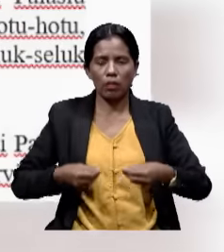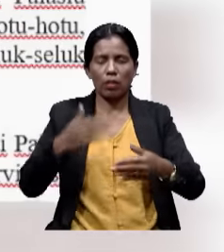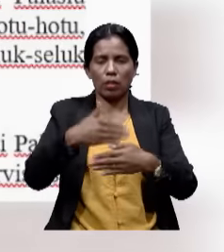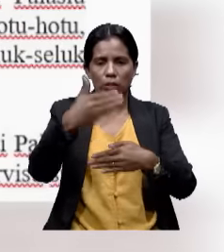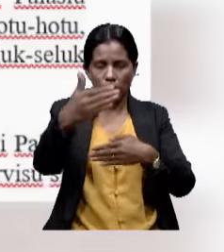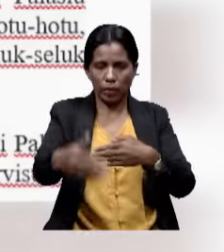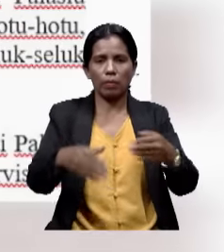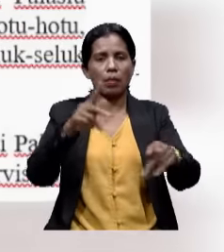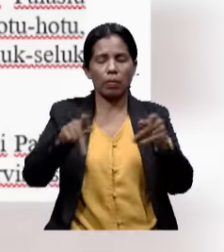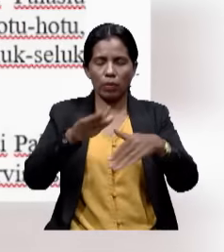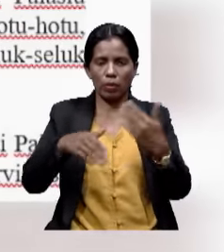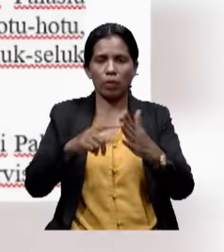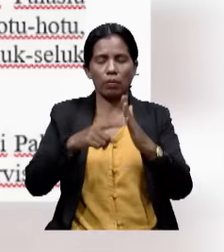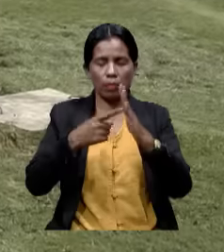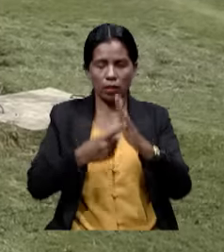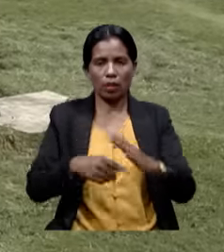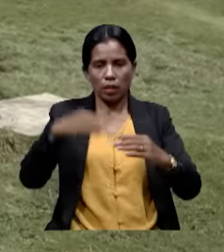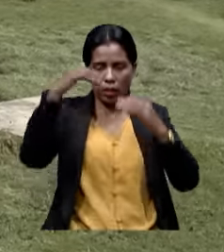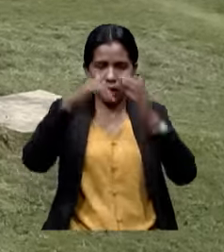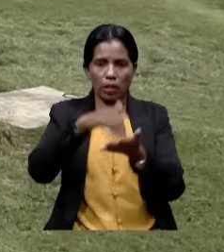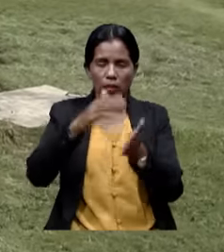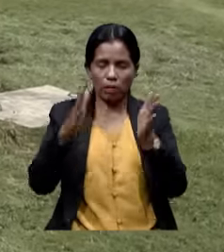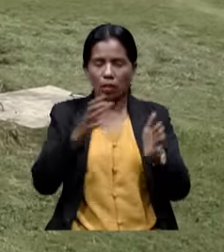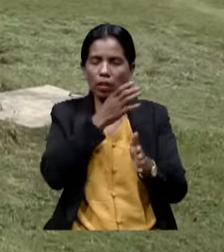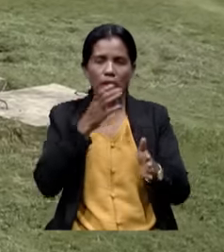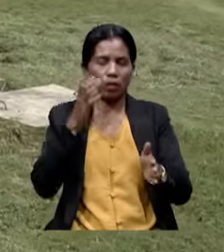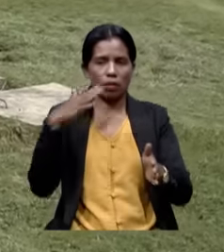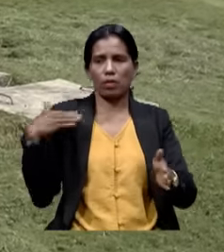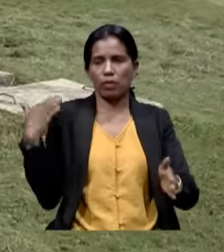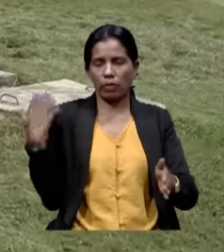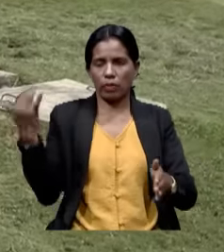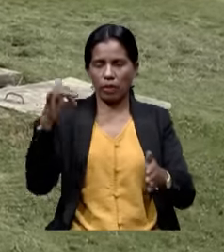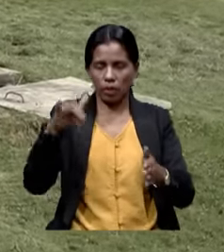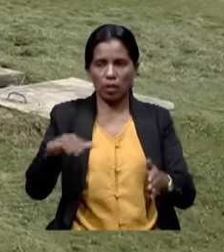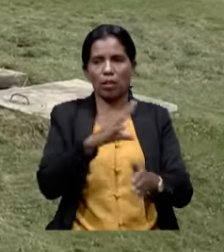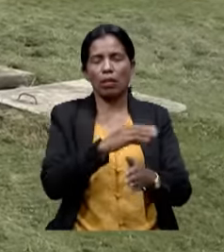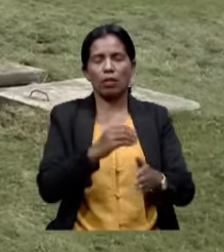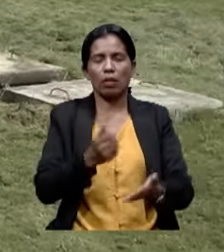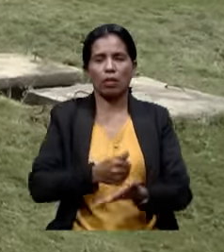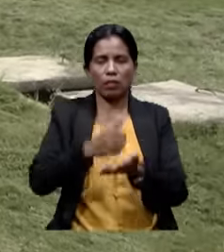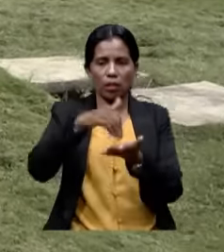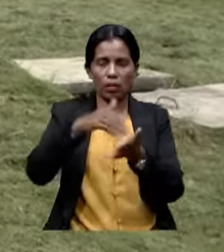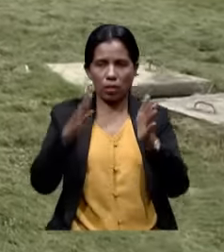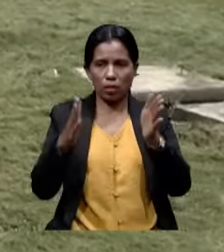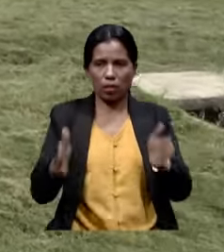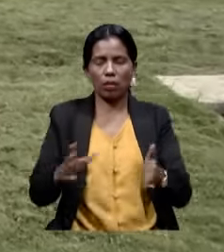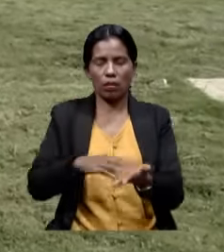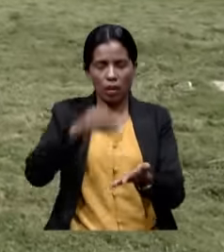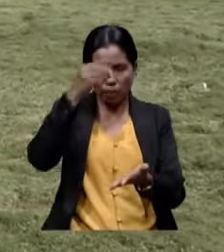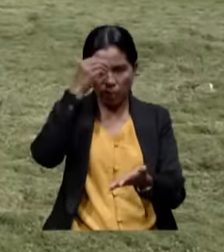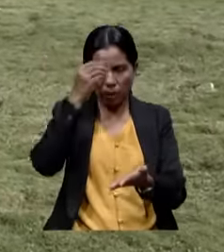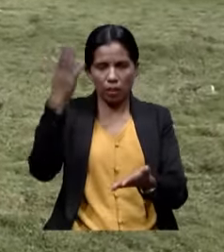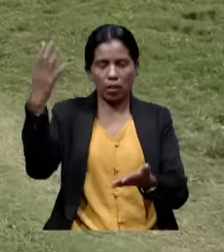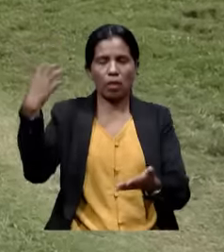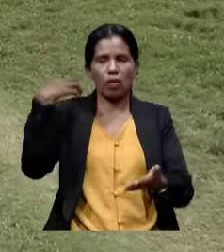sidadaun hotu, hahuhusi akademiku, agrikultor no zoven sira, ho mos se facilita estudante sira Ba aprende ia